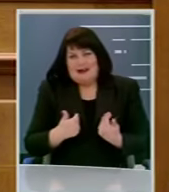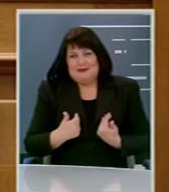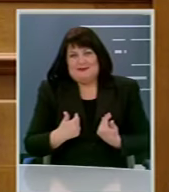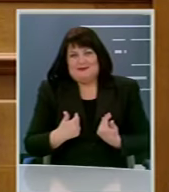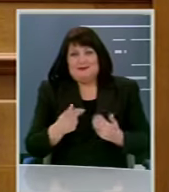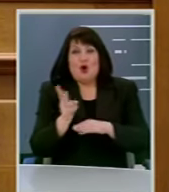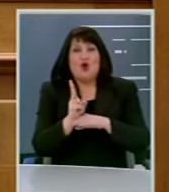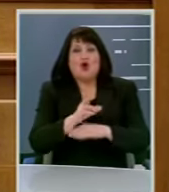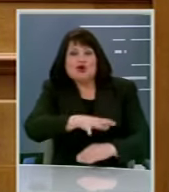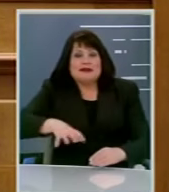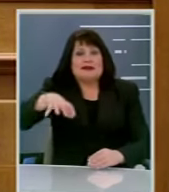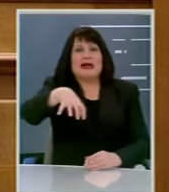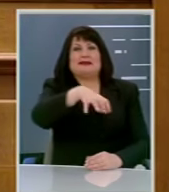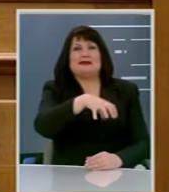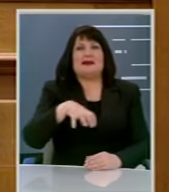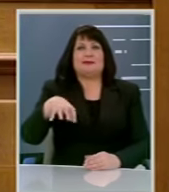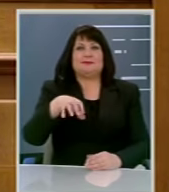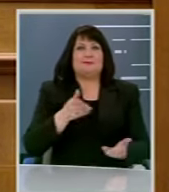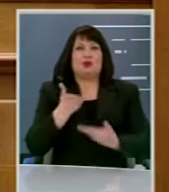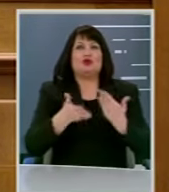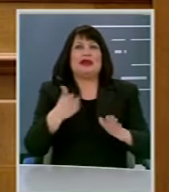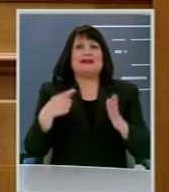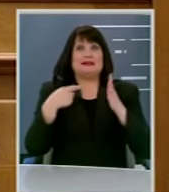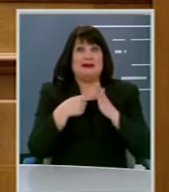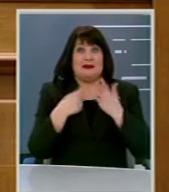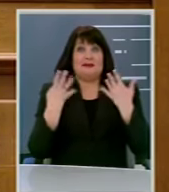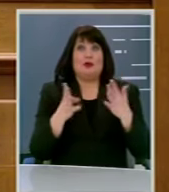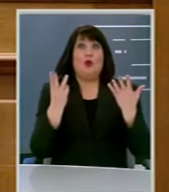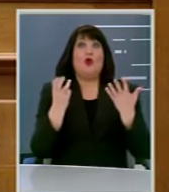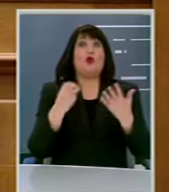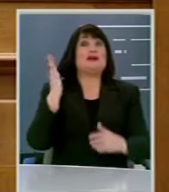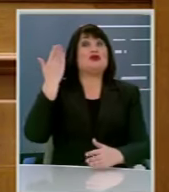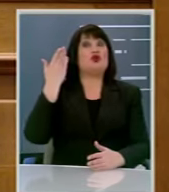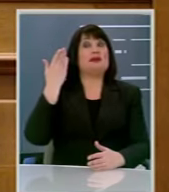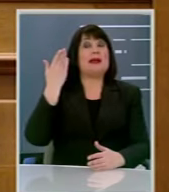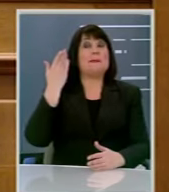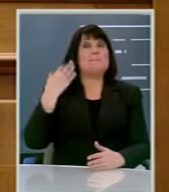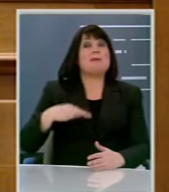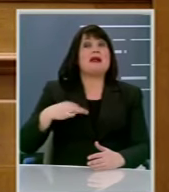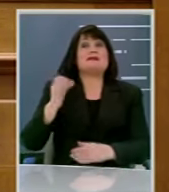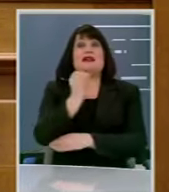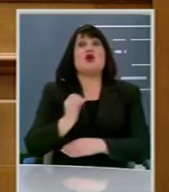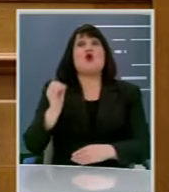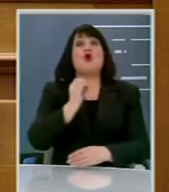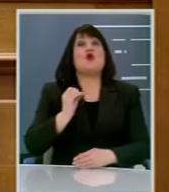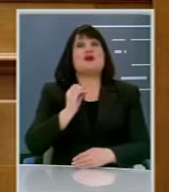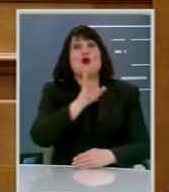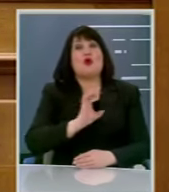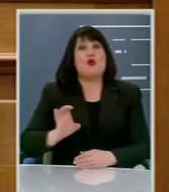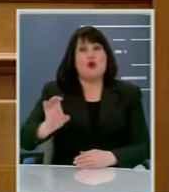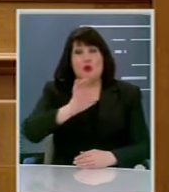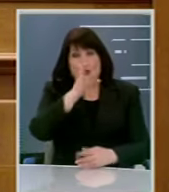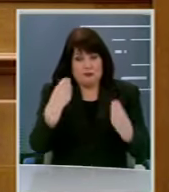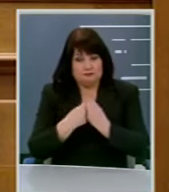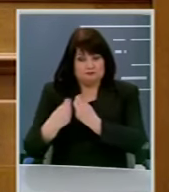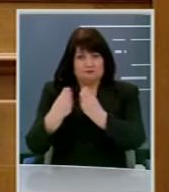Χωροταξία. Είναι προτάσεις από τη δεκαετία του 80 του πράσινου κινήματος αυτές. Εφαρμόζονται σε όλες τις χώρες. Έχουν γίνει πια